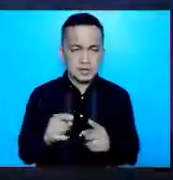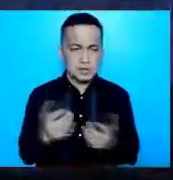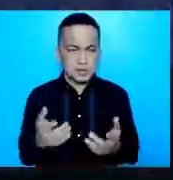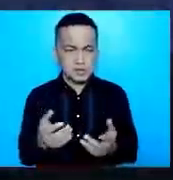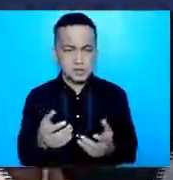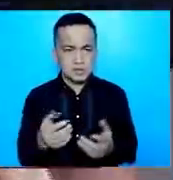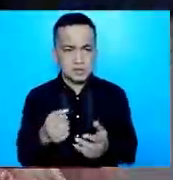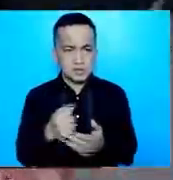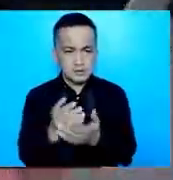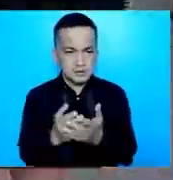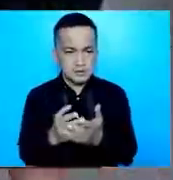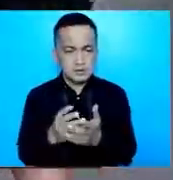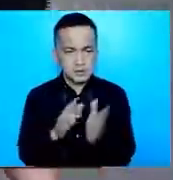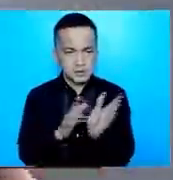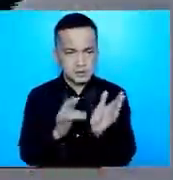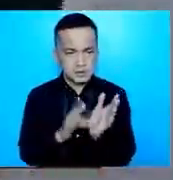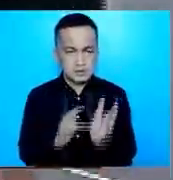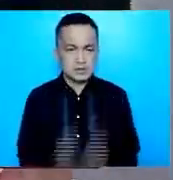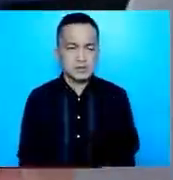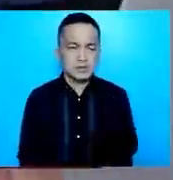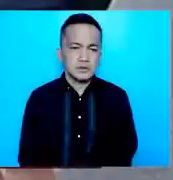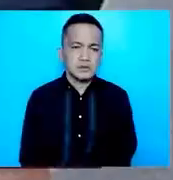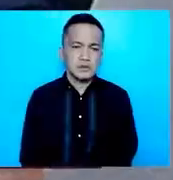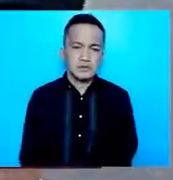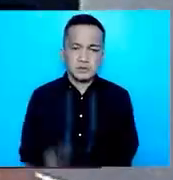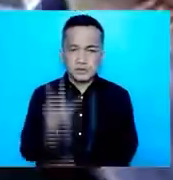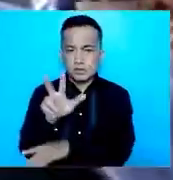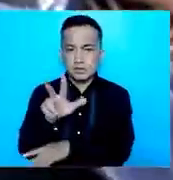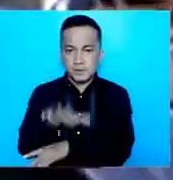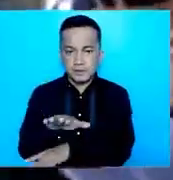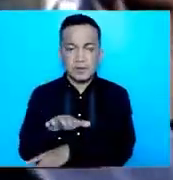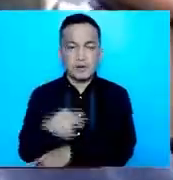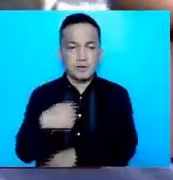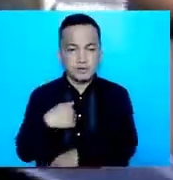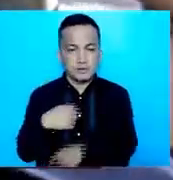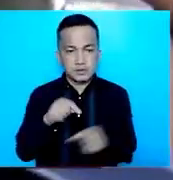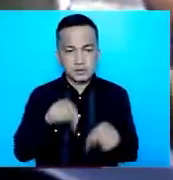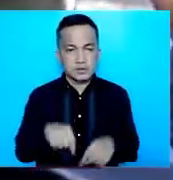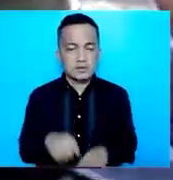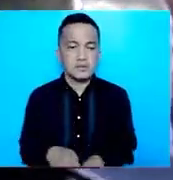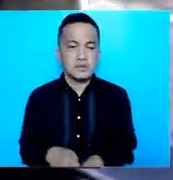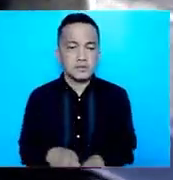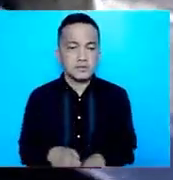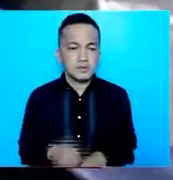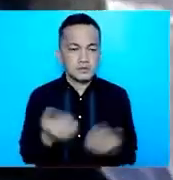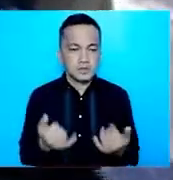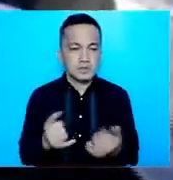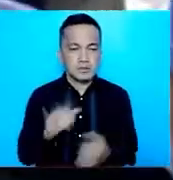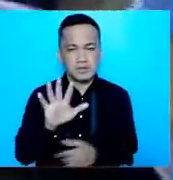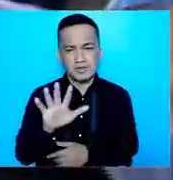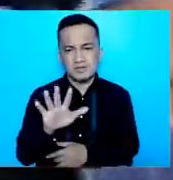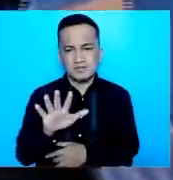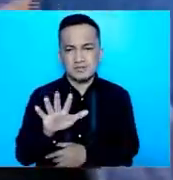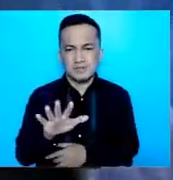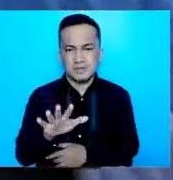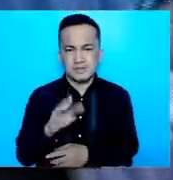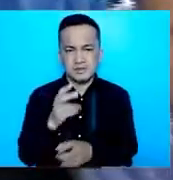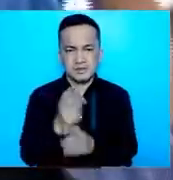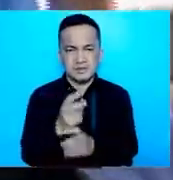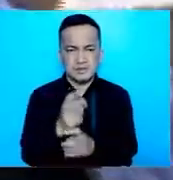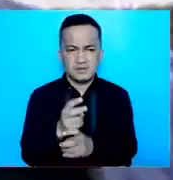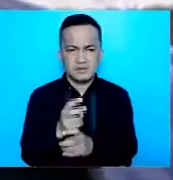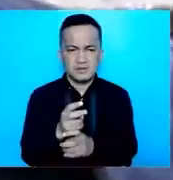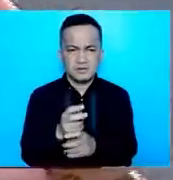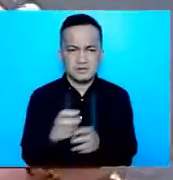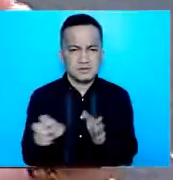nananamantala. 3 PM pa po ako nandito. So ngayon hanggang 5 PM na, mahirapan po pa rin kung